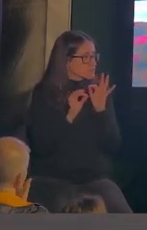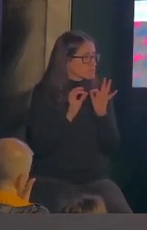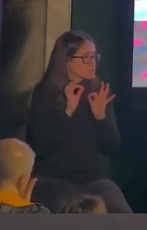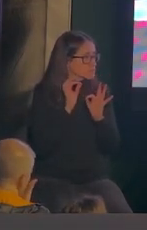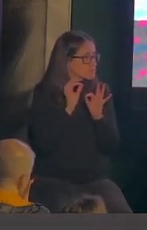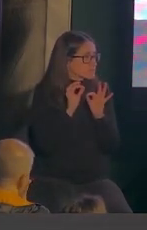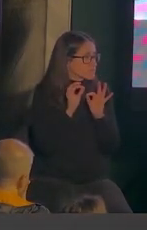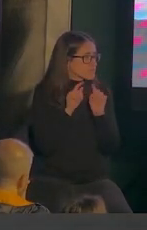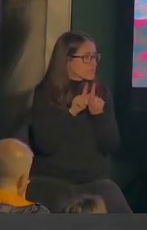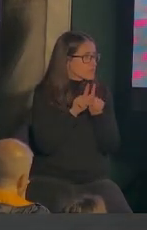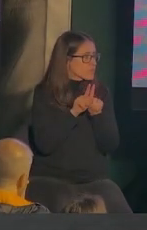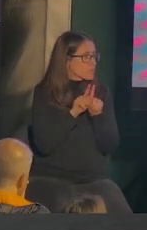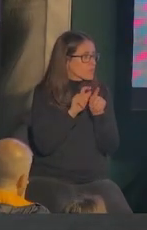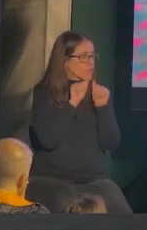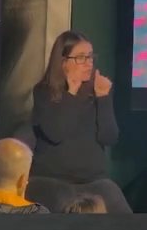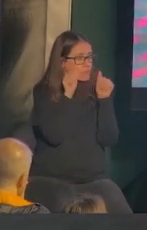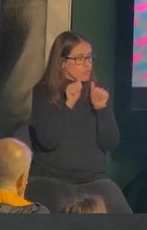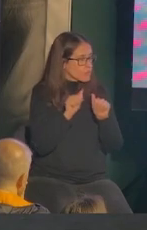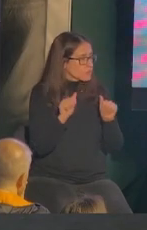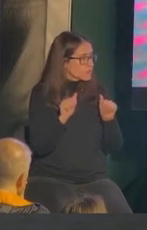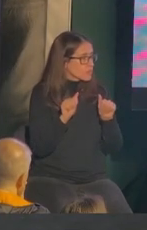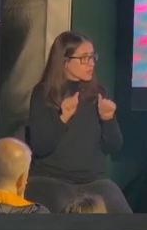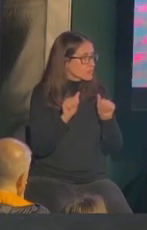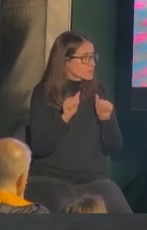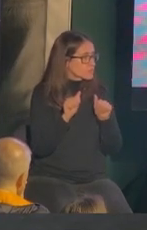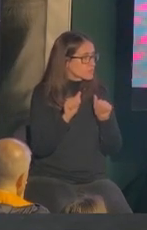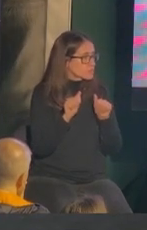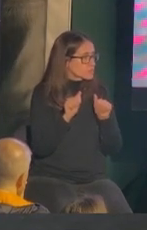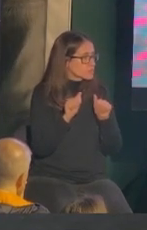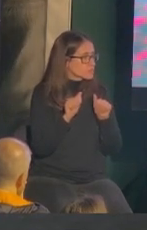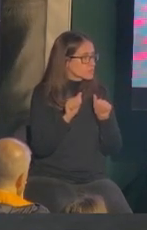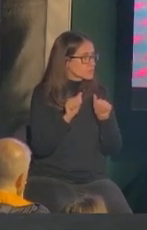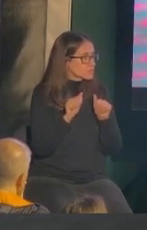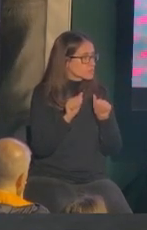mateix. I d'aquesta manera...